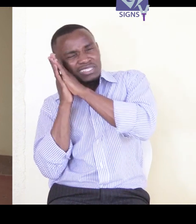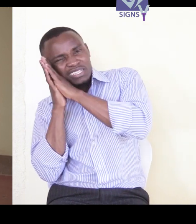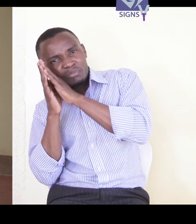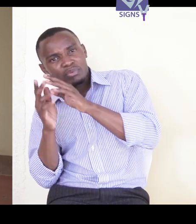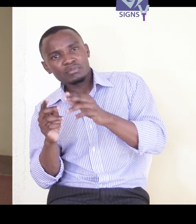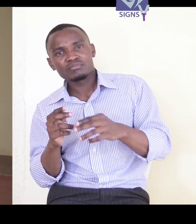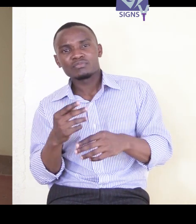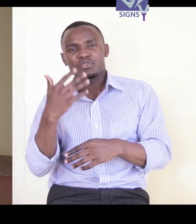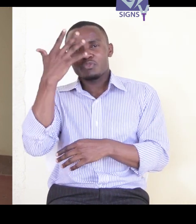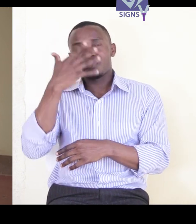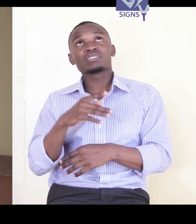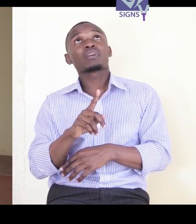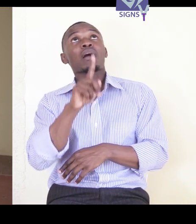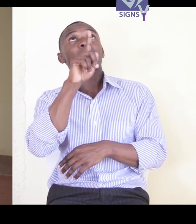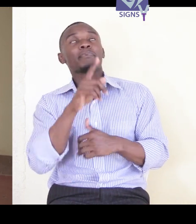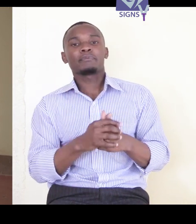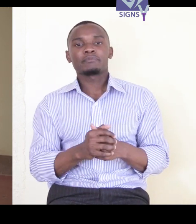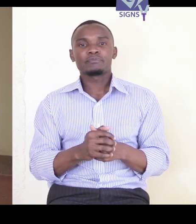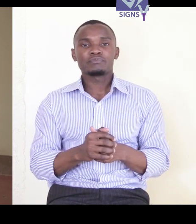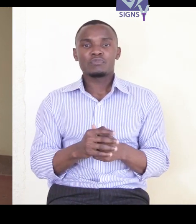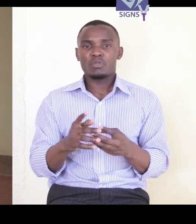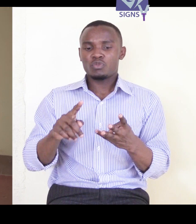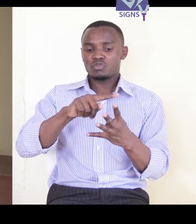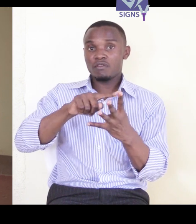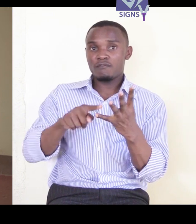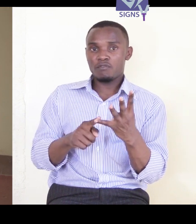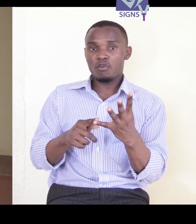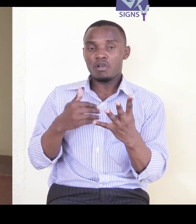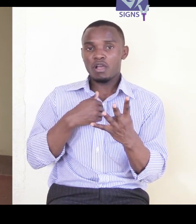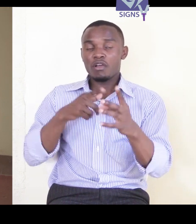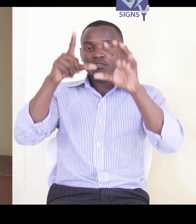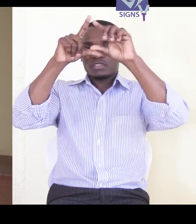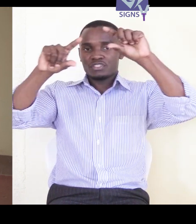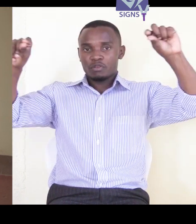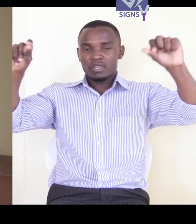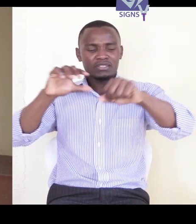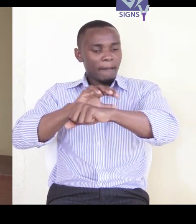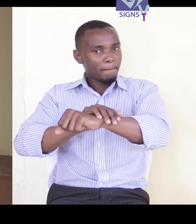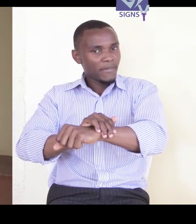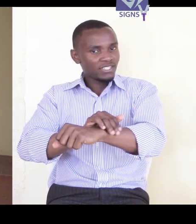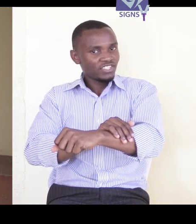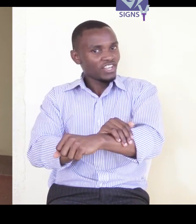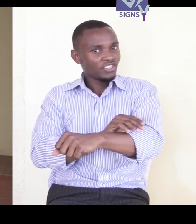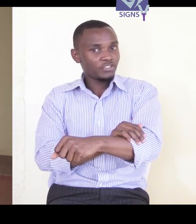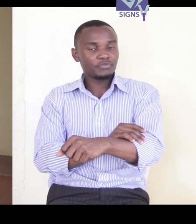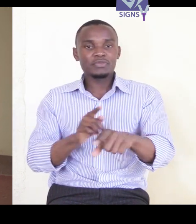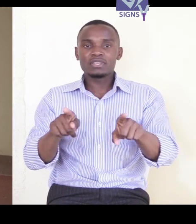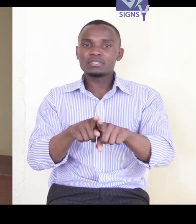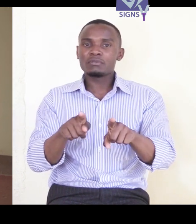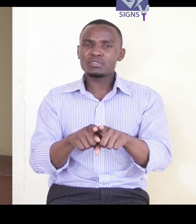ambazo tunazo kwa Japanese massage. Pia kila